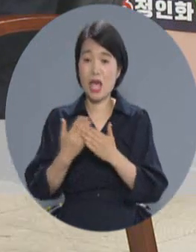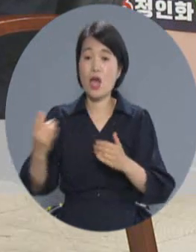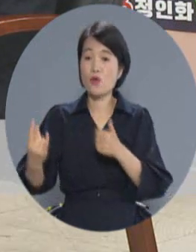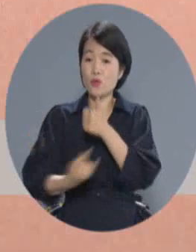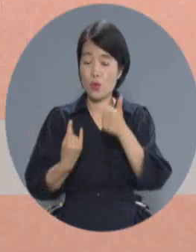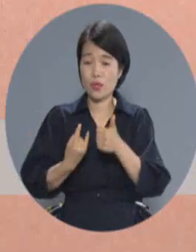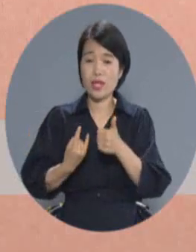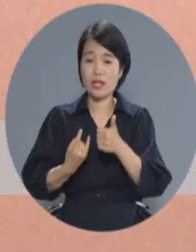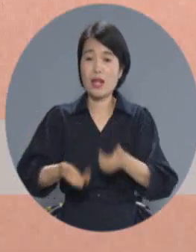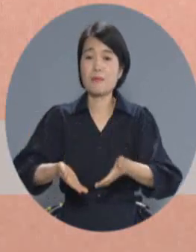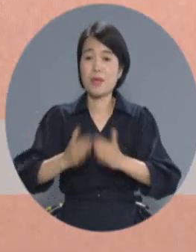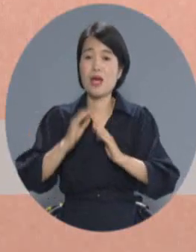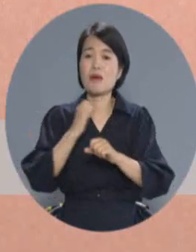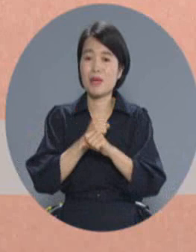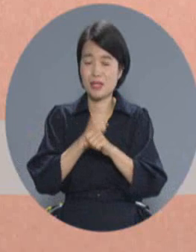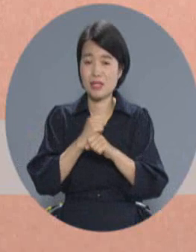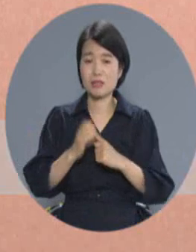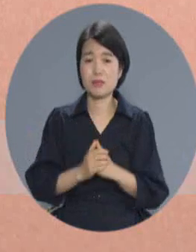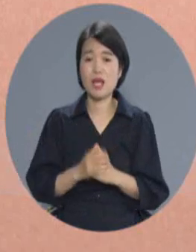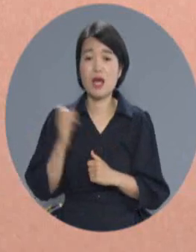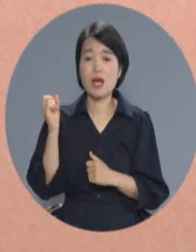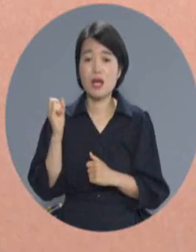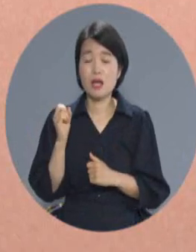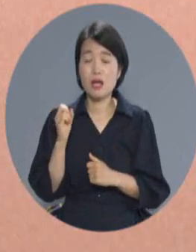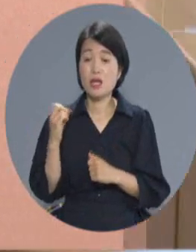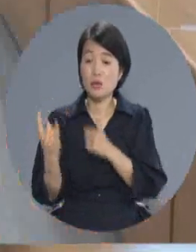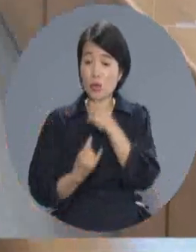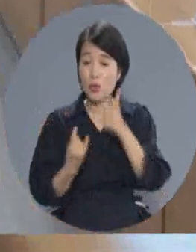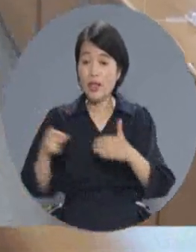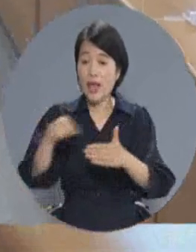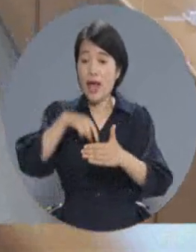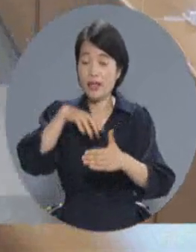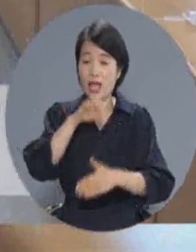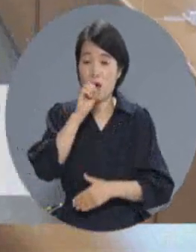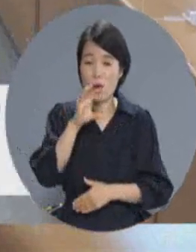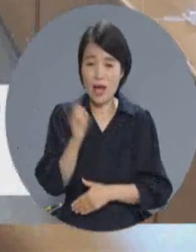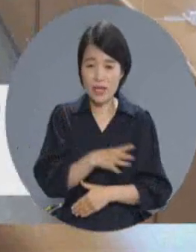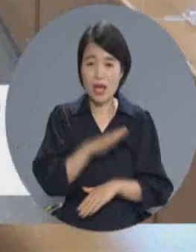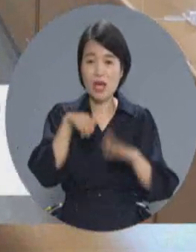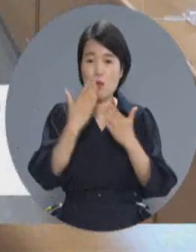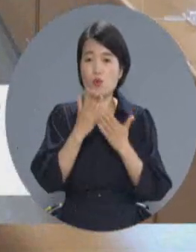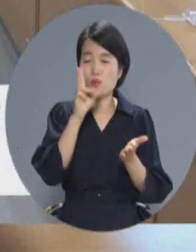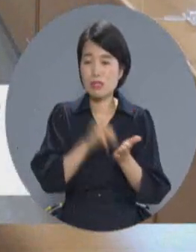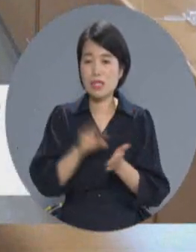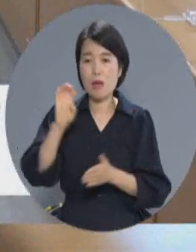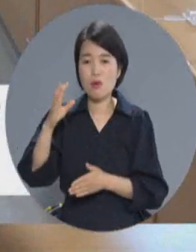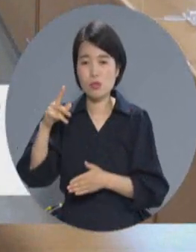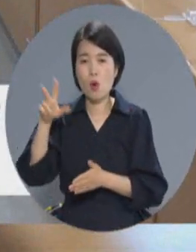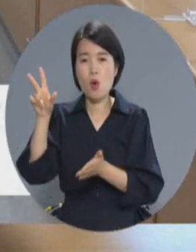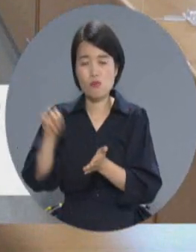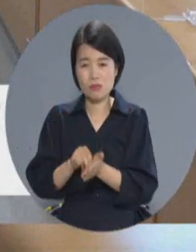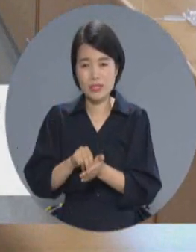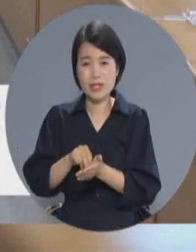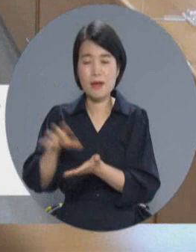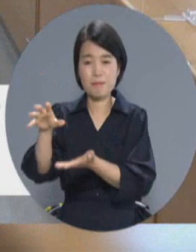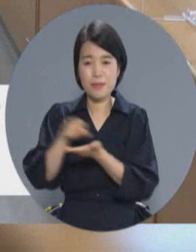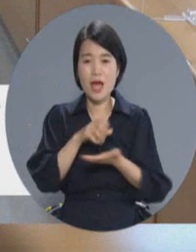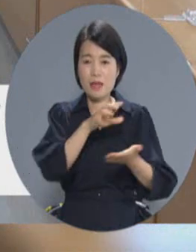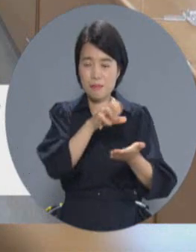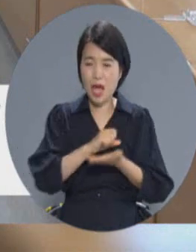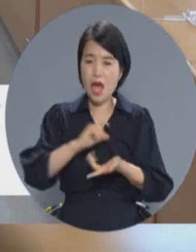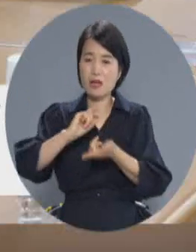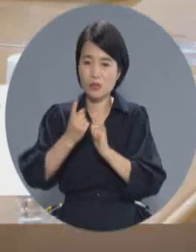상생발전위원회라는 것을 만들겠습니다. 그리고 이 위원회 안에 광양의 모든 문제, 포스코의 모든 문제를 수렴해서